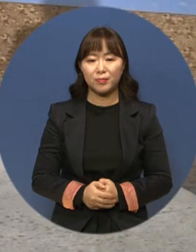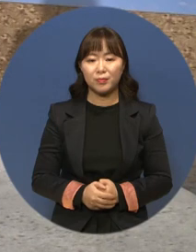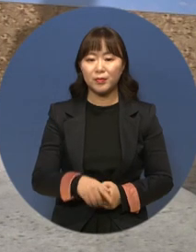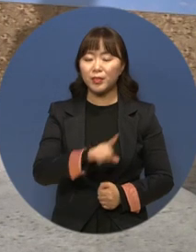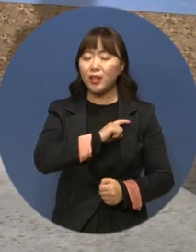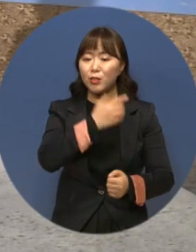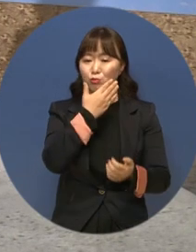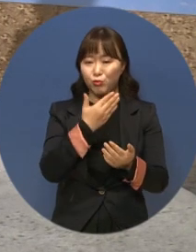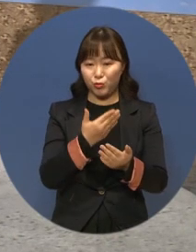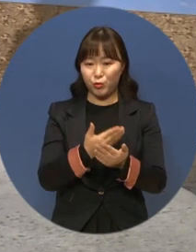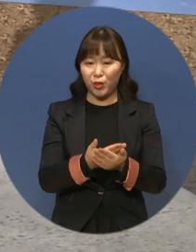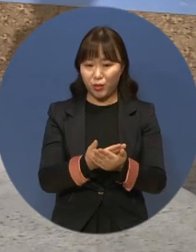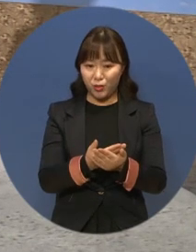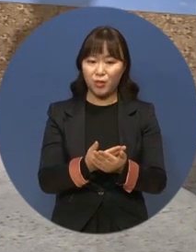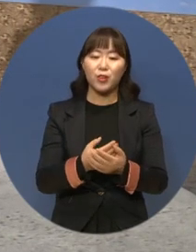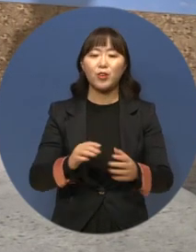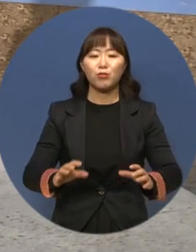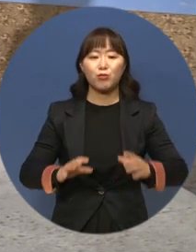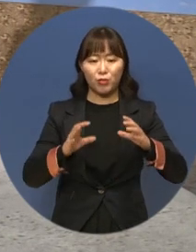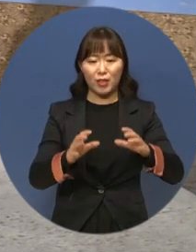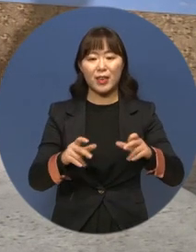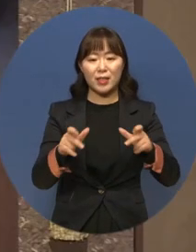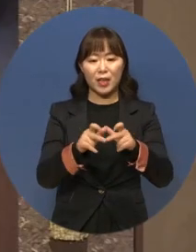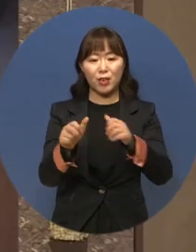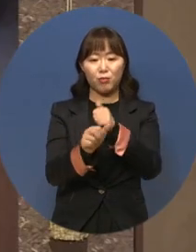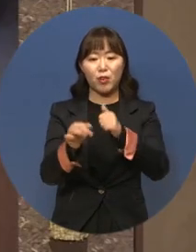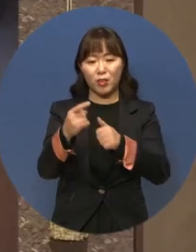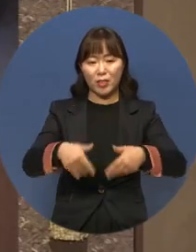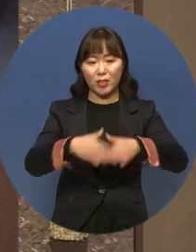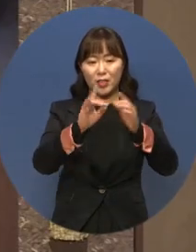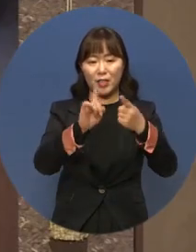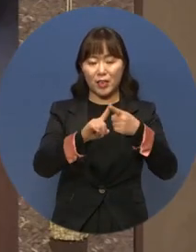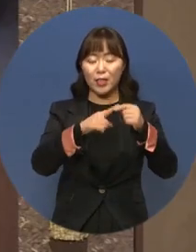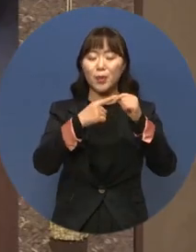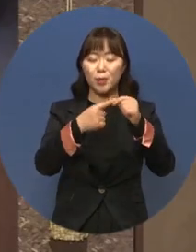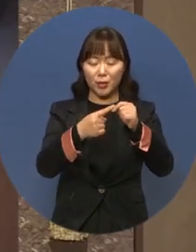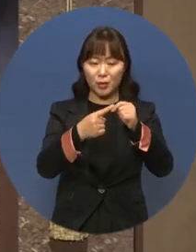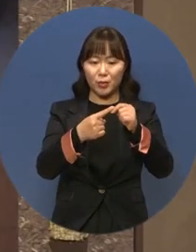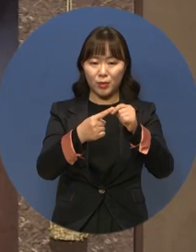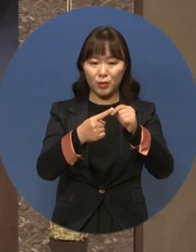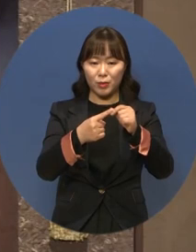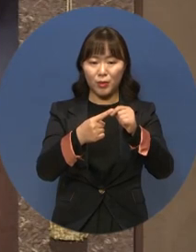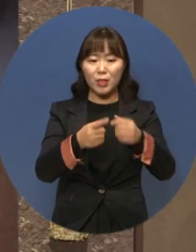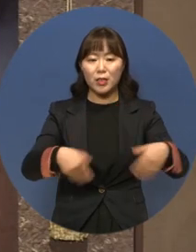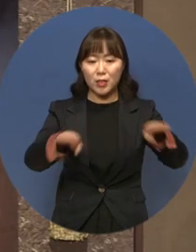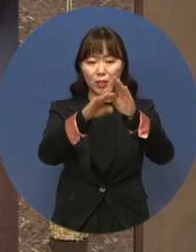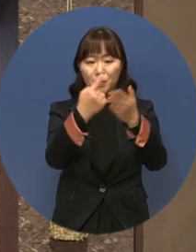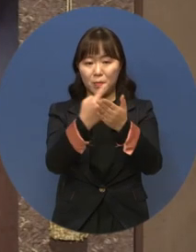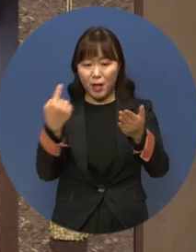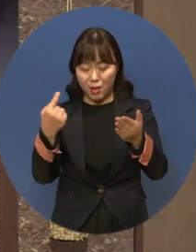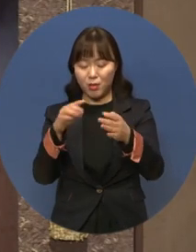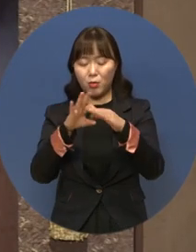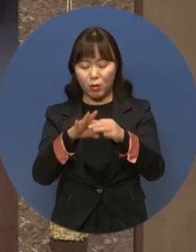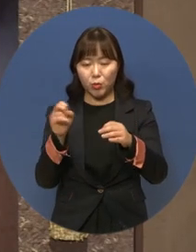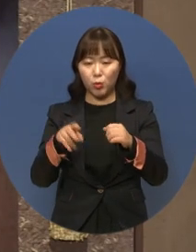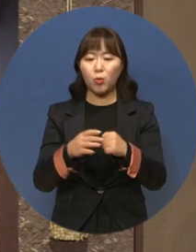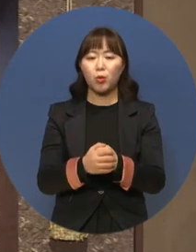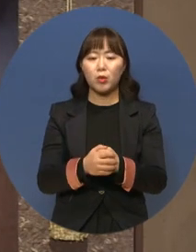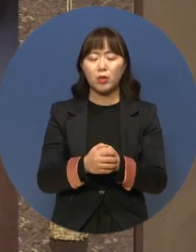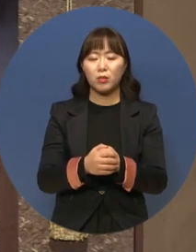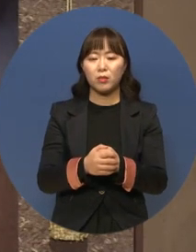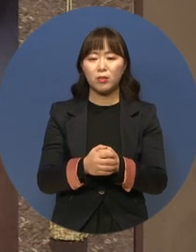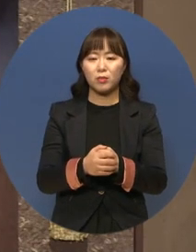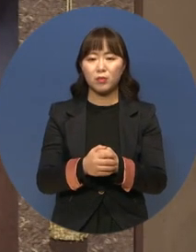중요한 것은 아까 국가장애인위원회 설치에 대한 부분이 네. 첫 번째 예. 부분이고요. 탈시설에 관련된 부분들. 네. 그리고 이제,